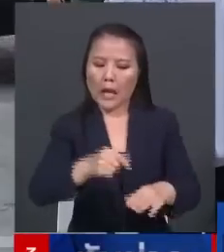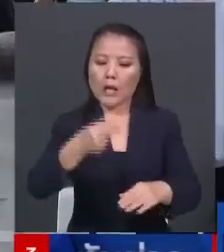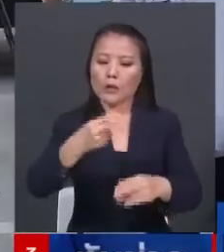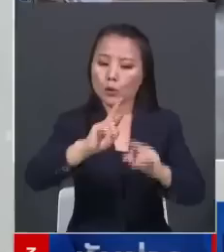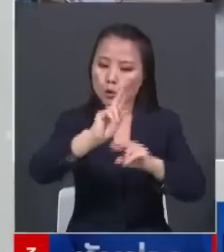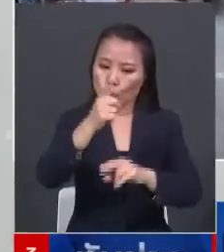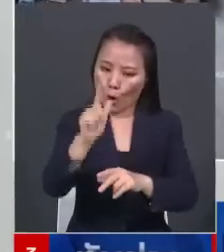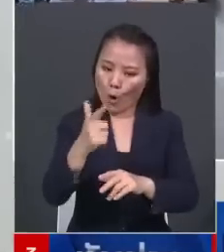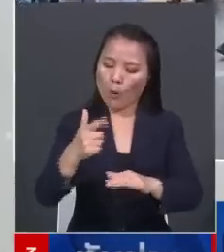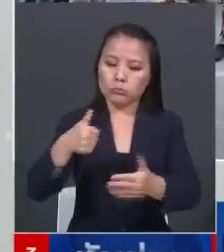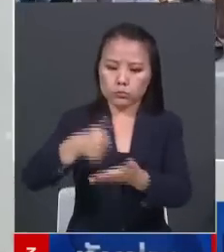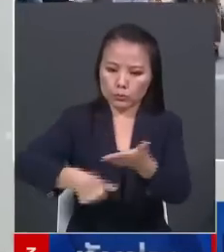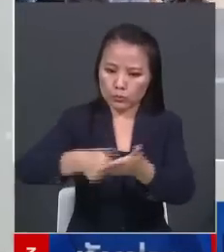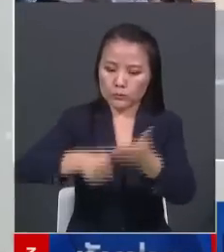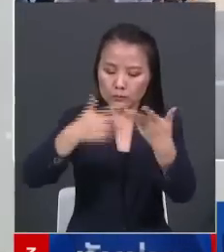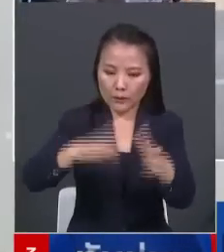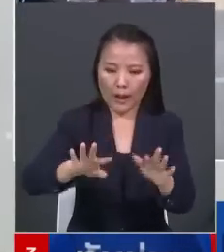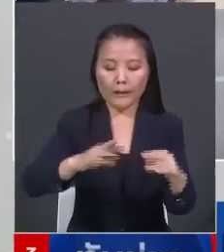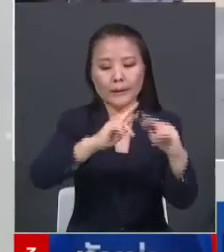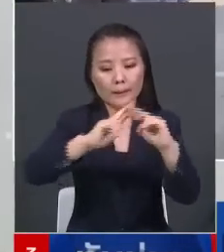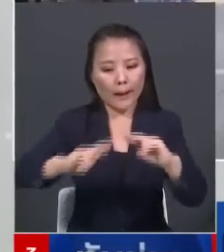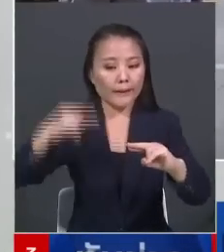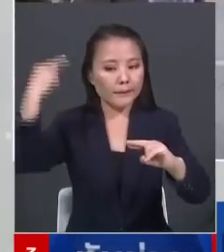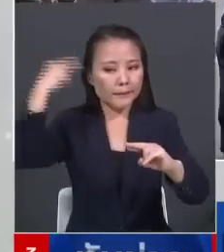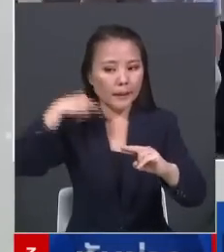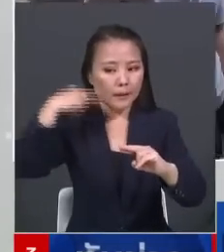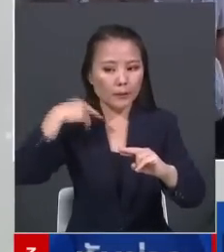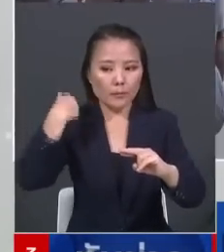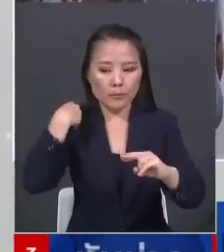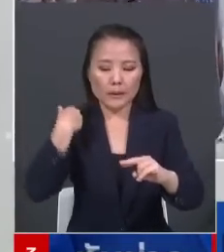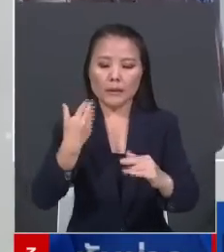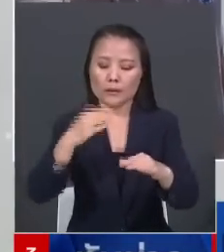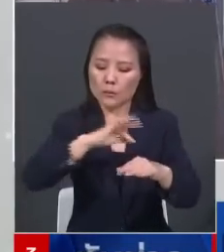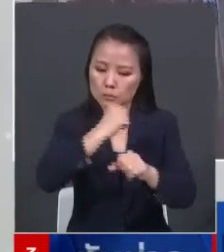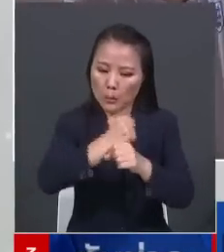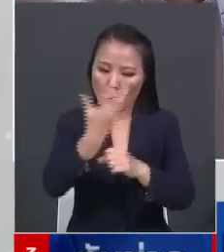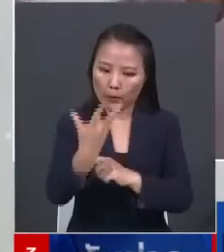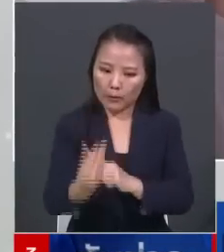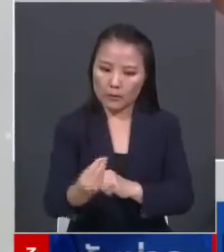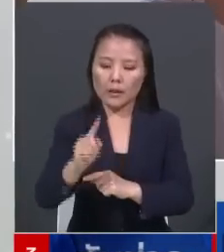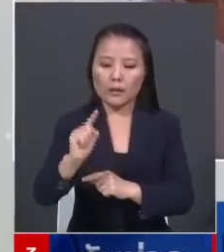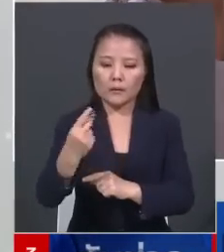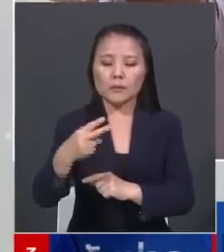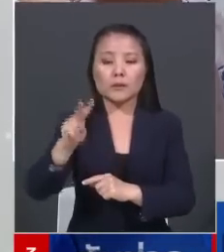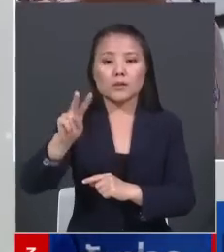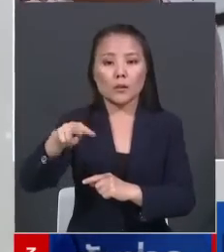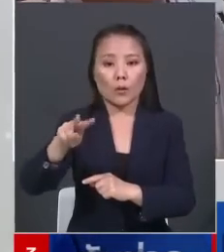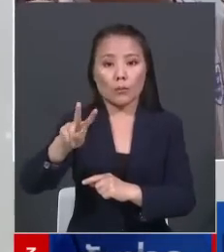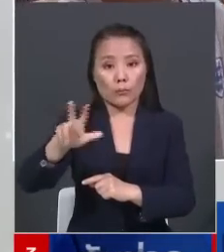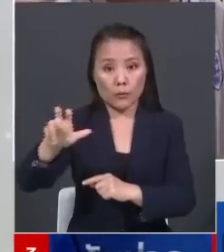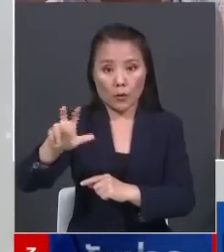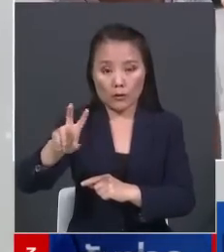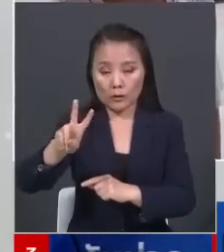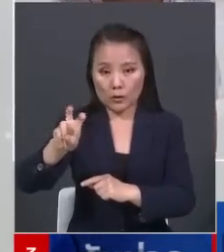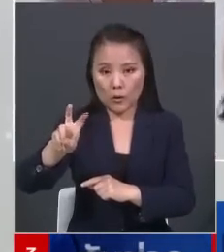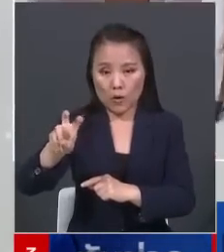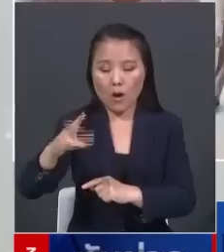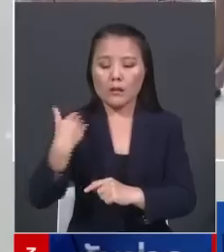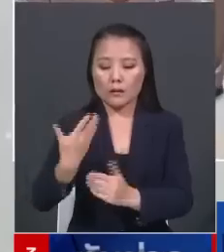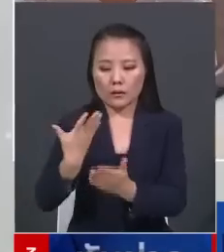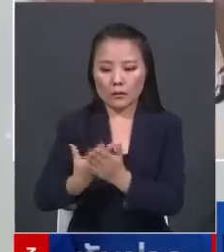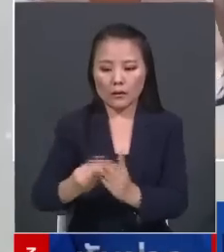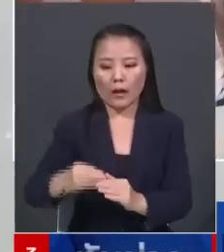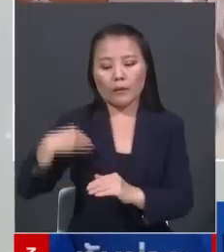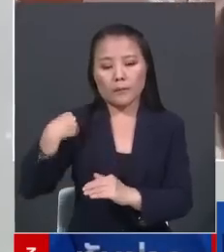ดผมด้วยหลังจากก่อเหตุเสร็จคุณผู้ชมเหลือเงินติดตัว 1,200 บาทนะคะจากนั้นก็เอาเงินที่เหลือเข้าไปนอ